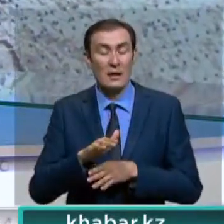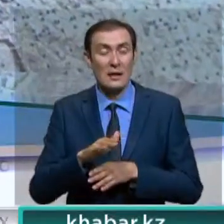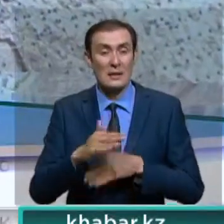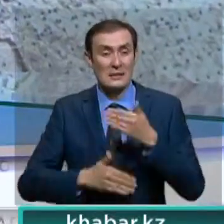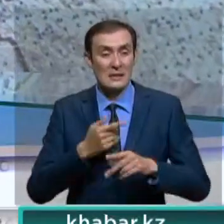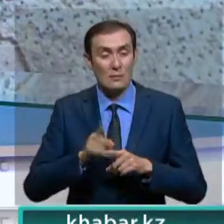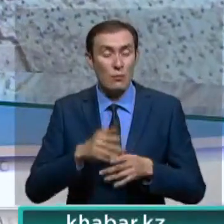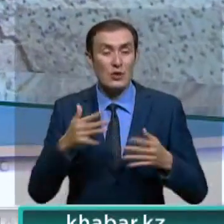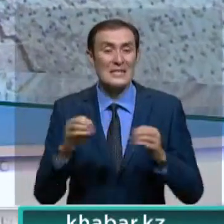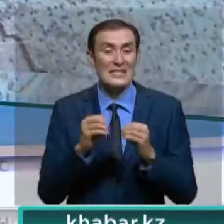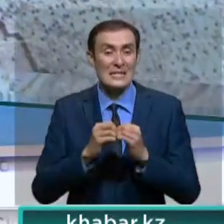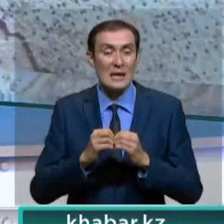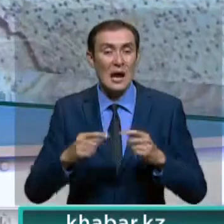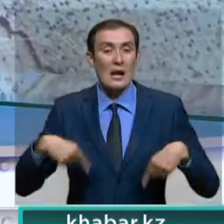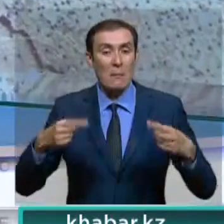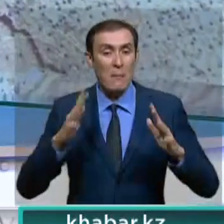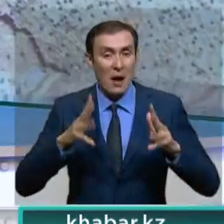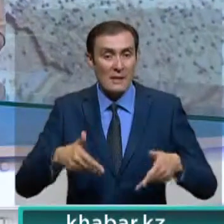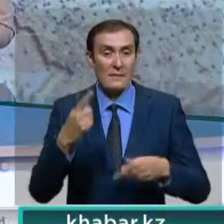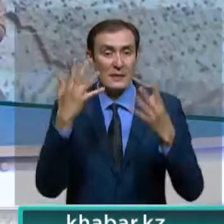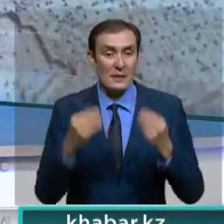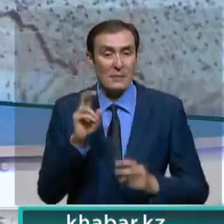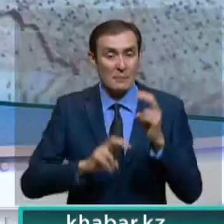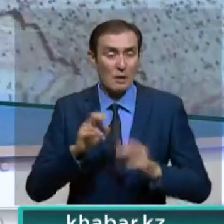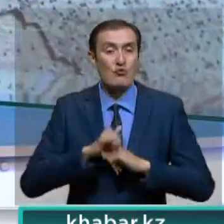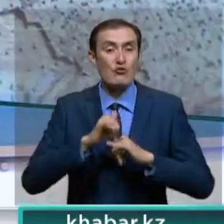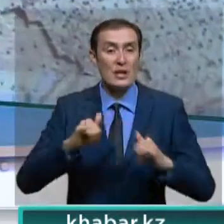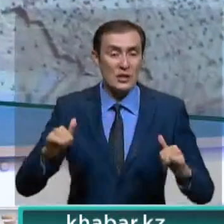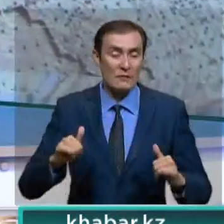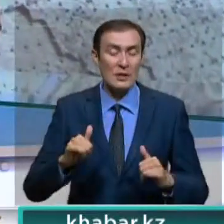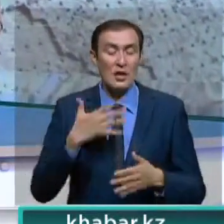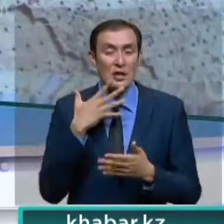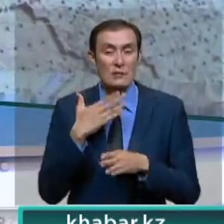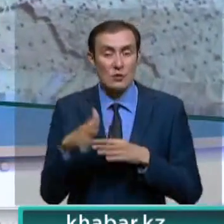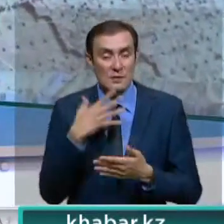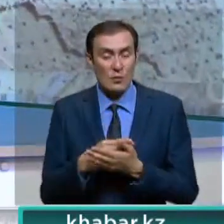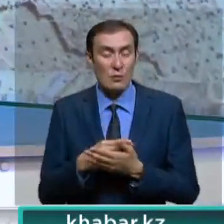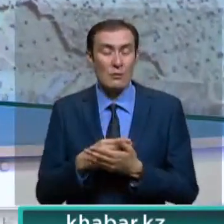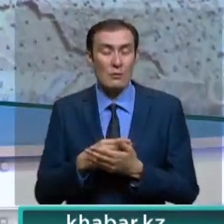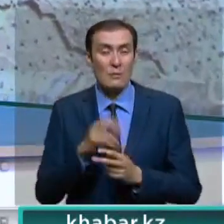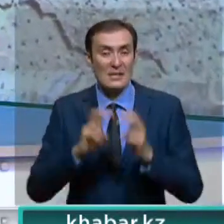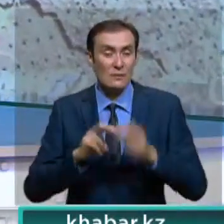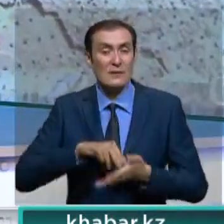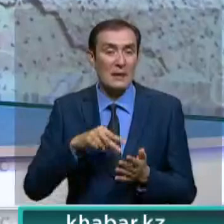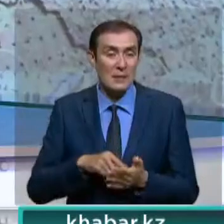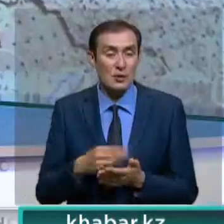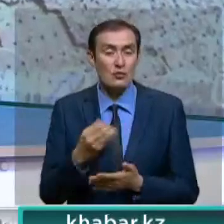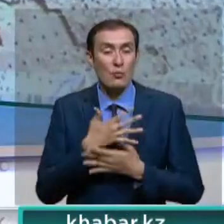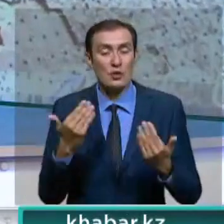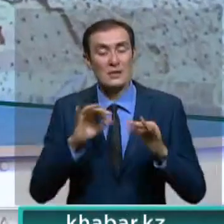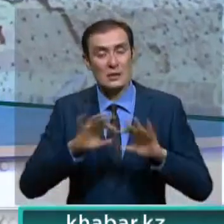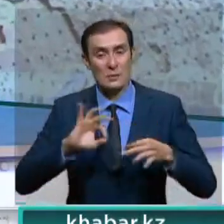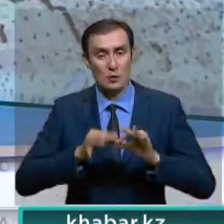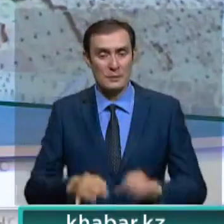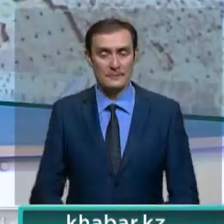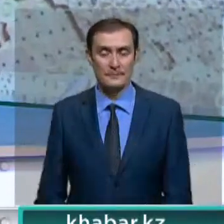еще больше 10 комбайнов в день. При этом предприятия увеличивают долю казахстанского содержания. Как они намерены это делать, расскажут мои